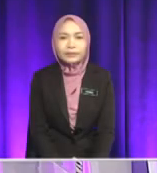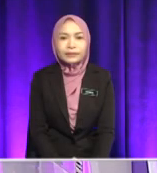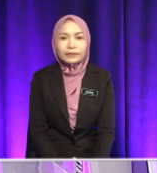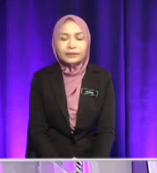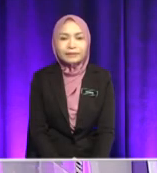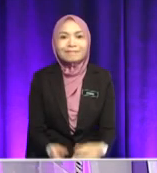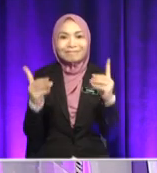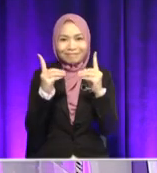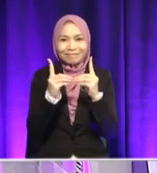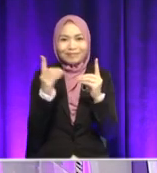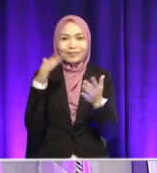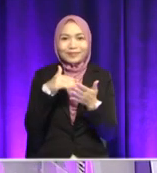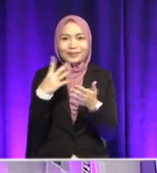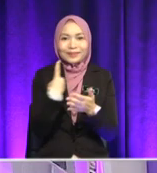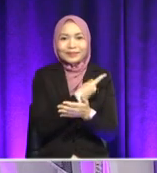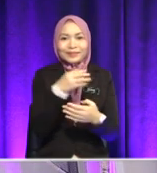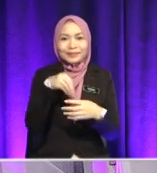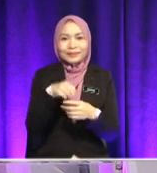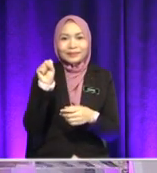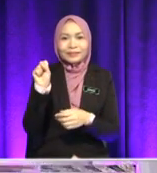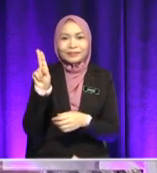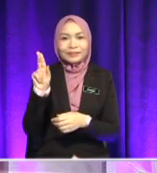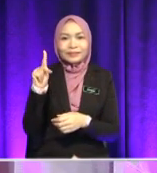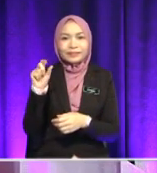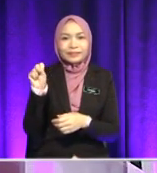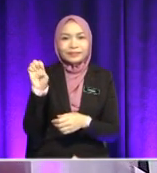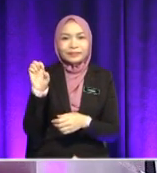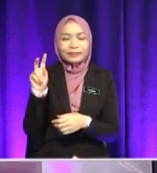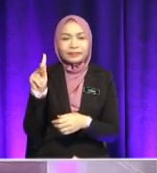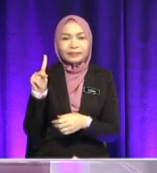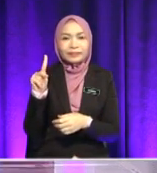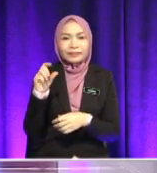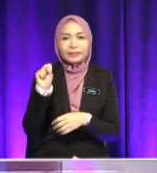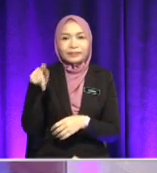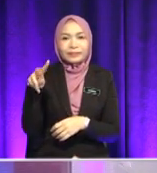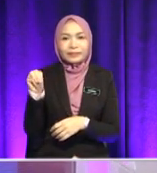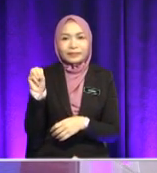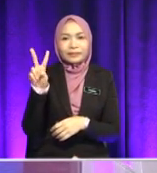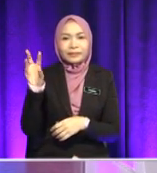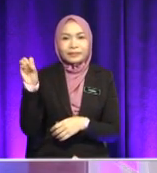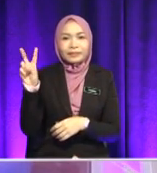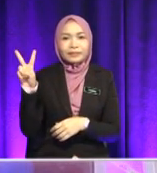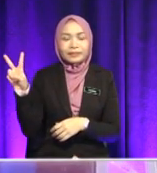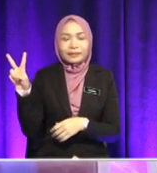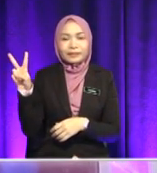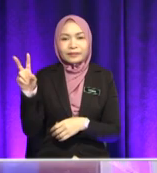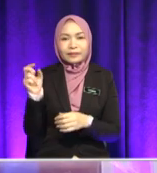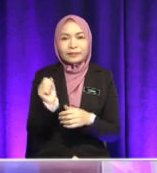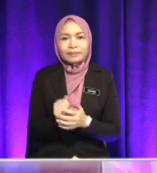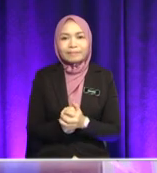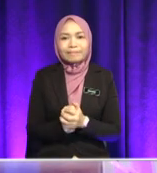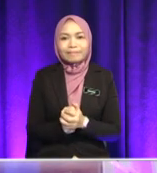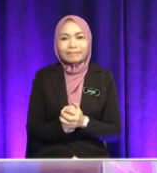bertemu kembali kita dalam sukses SPM 2022 dengan mata pelajaran matematika dan topik itu pada hari ini ialah